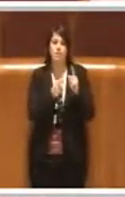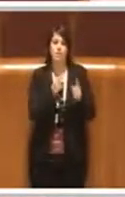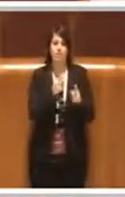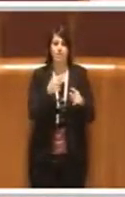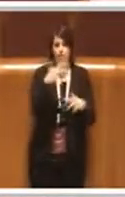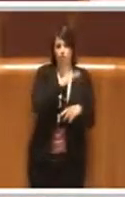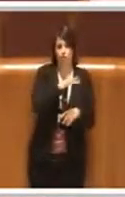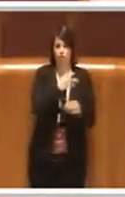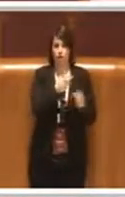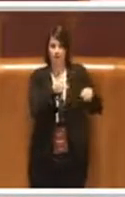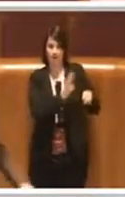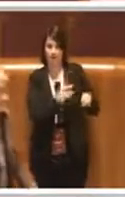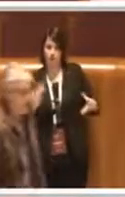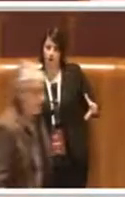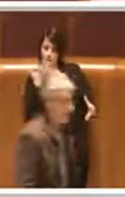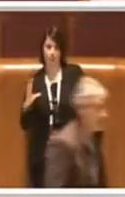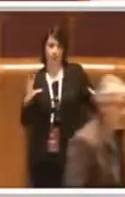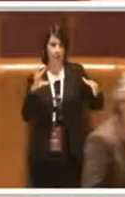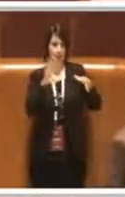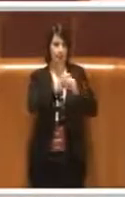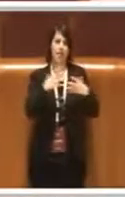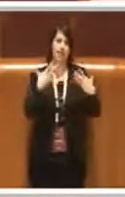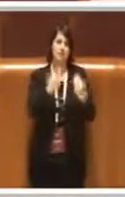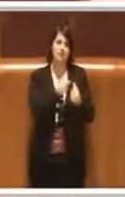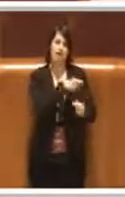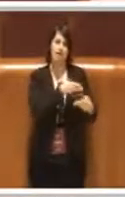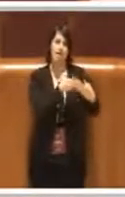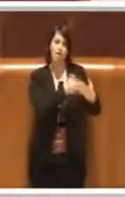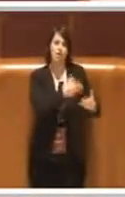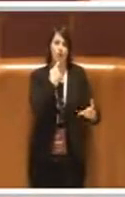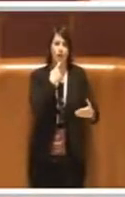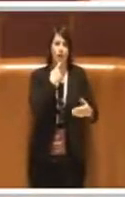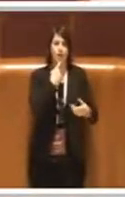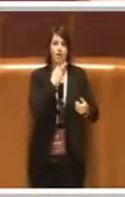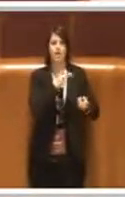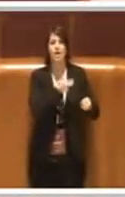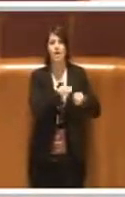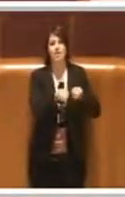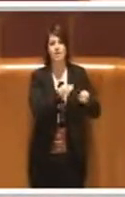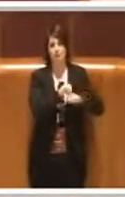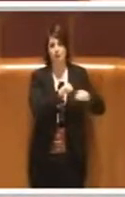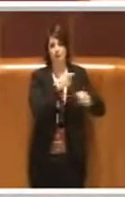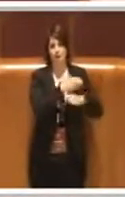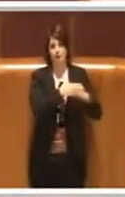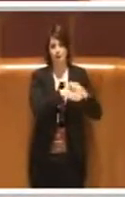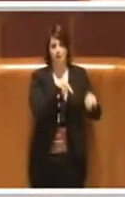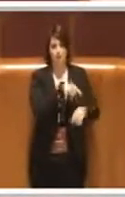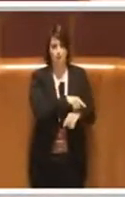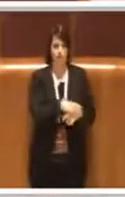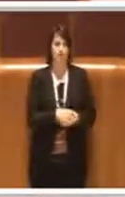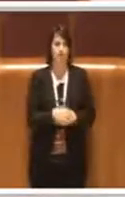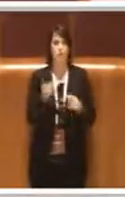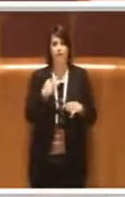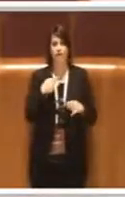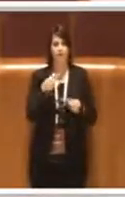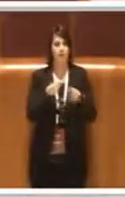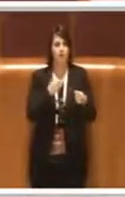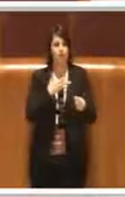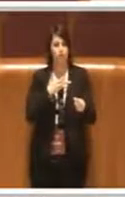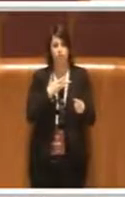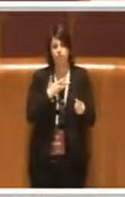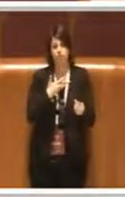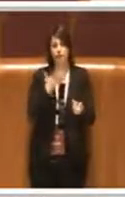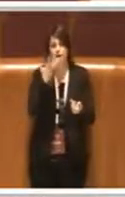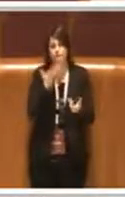portando avanti con l'aiuto del Disability Manager nell'ambito delle linee programmatiche di questa amministrazione. Quindi la proponiamo